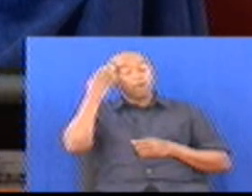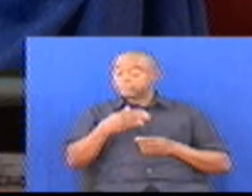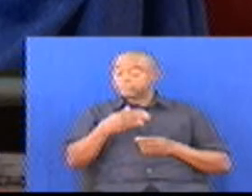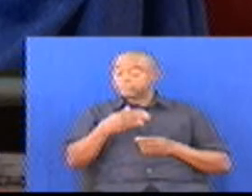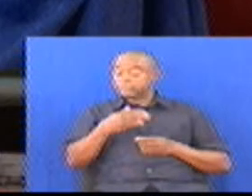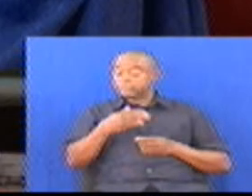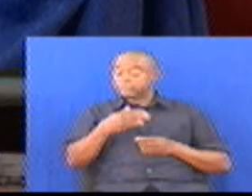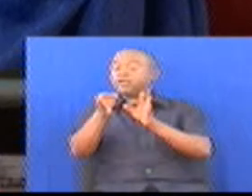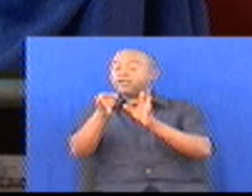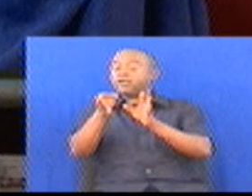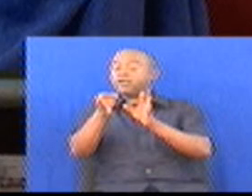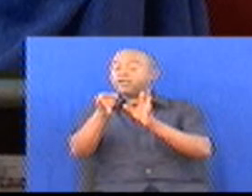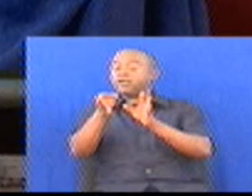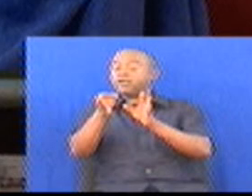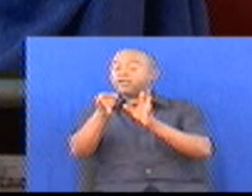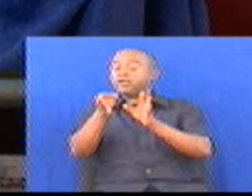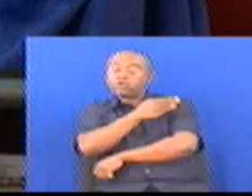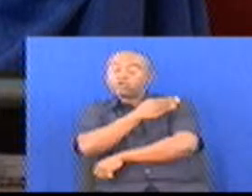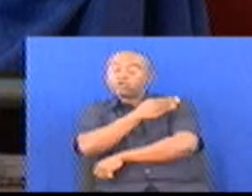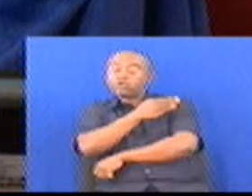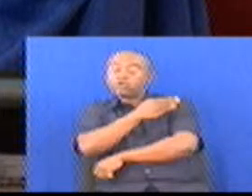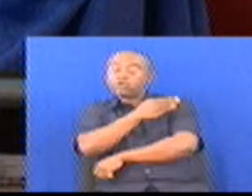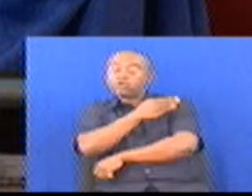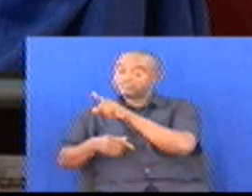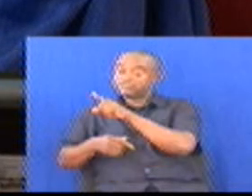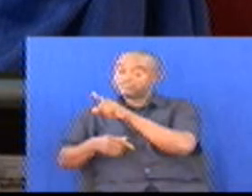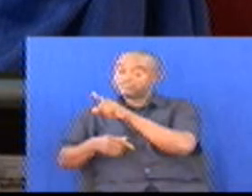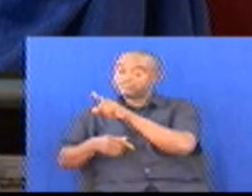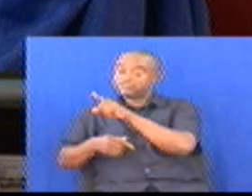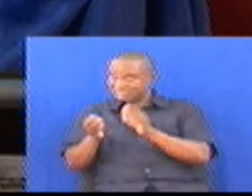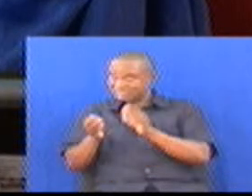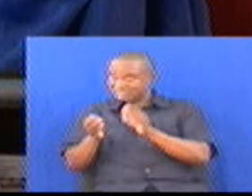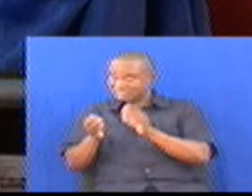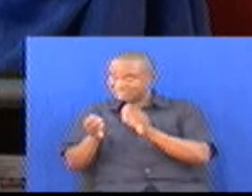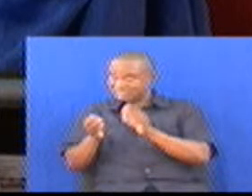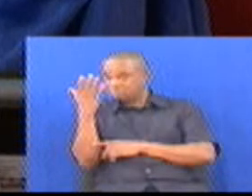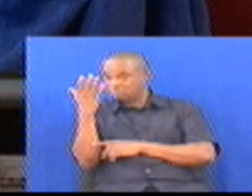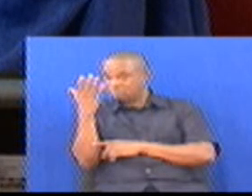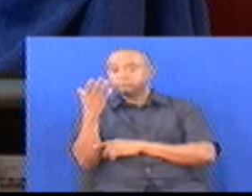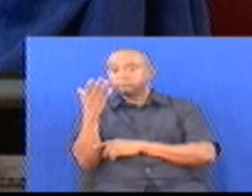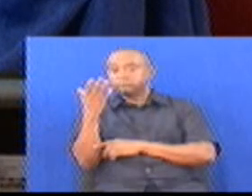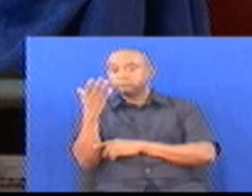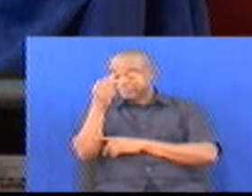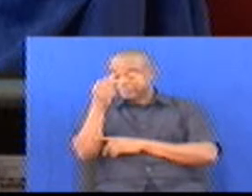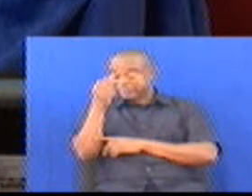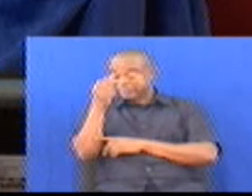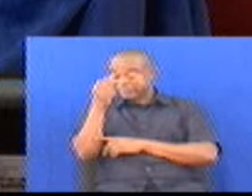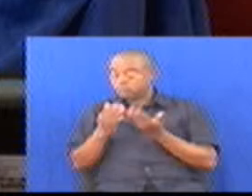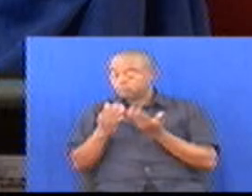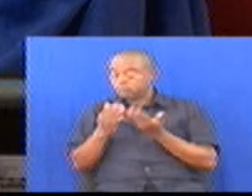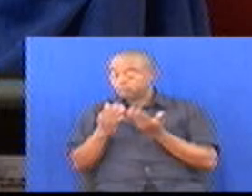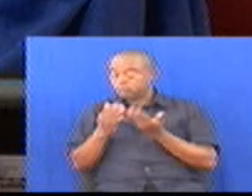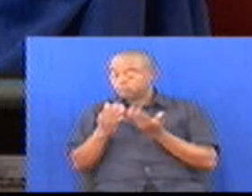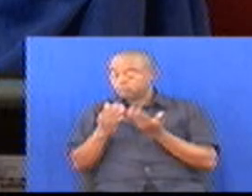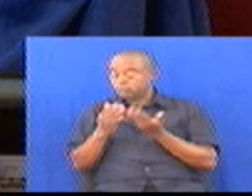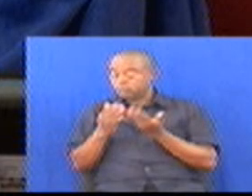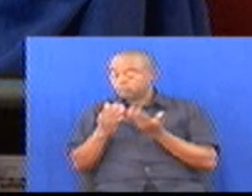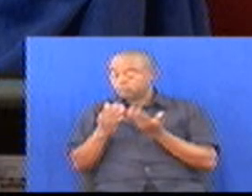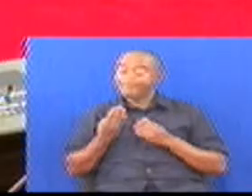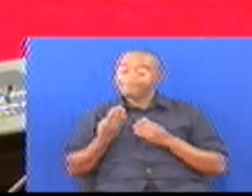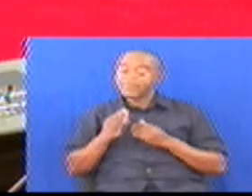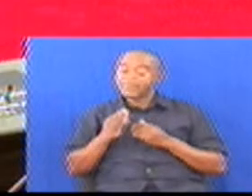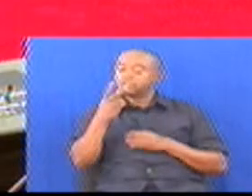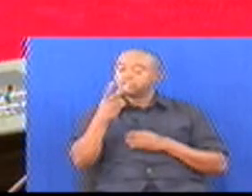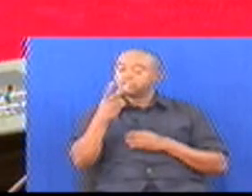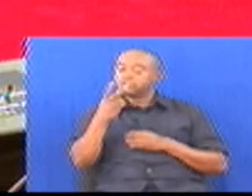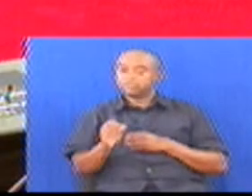za matibabu kwenda nje ya nchi kwa 95% na kuokoa takriban shilingi bilioni